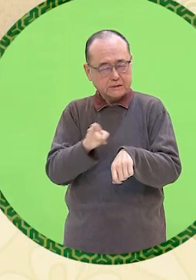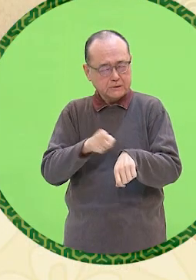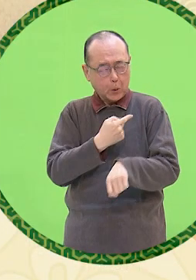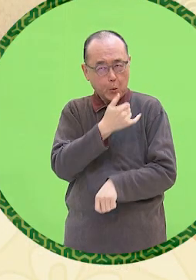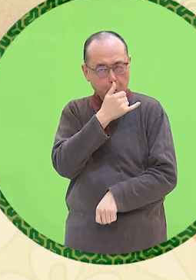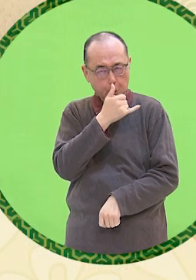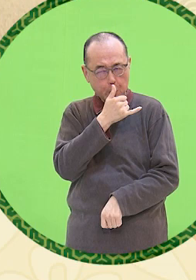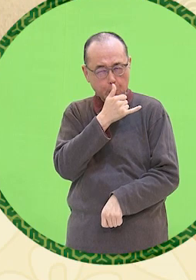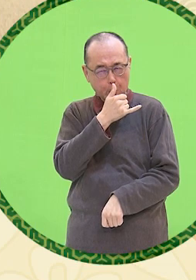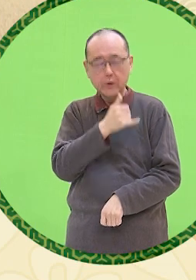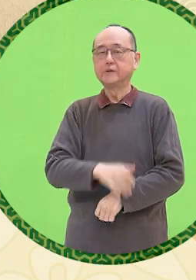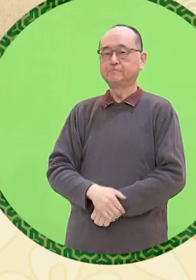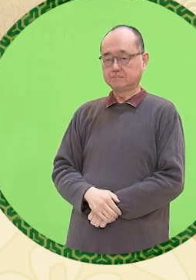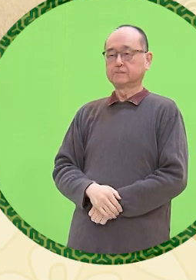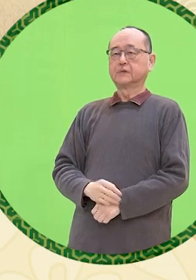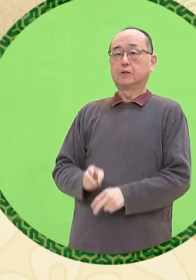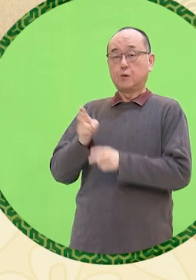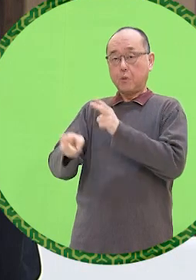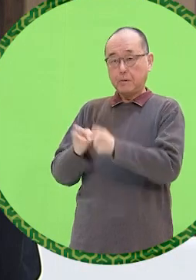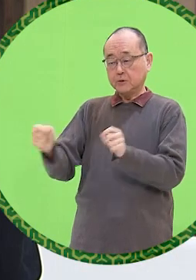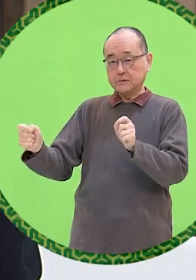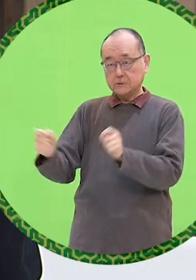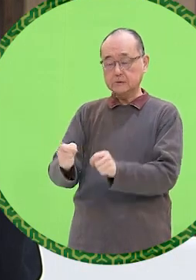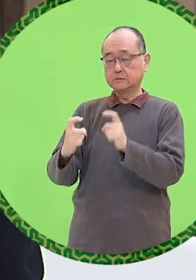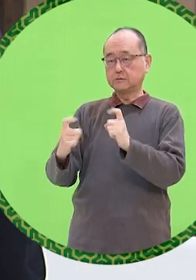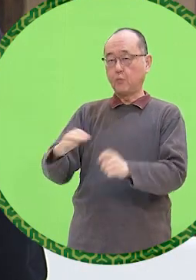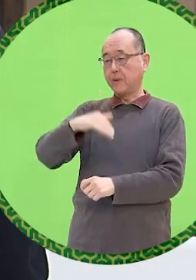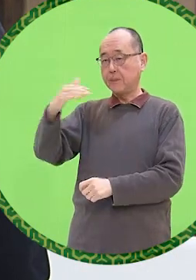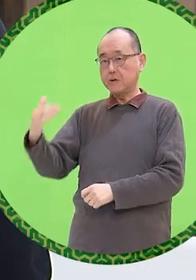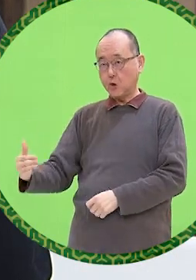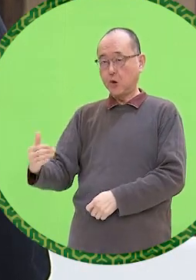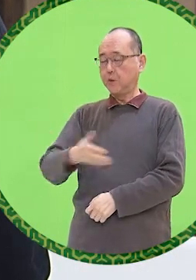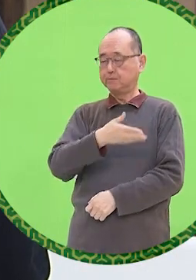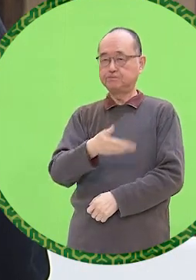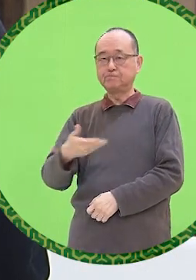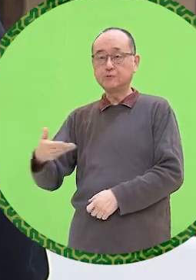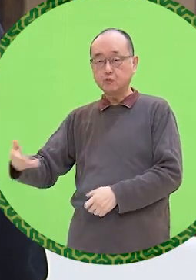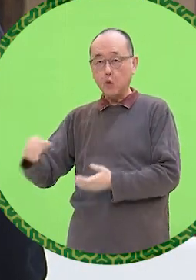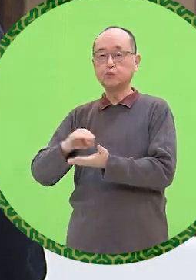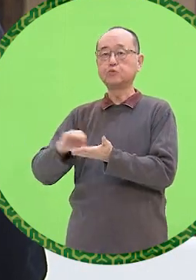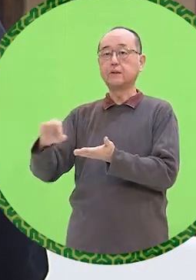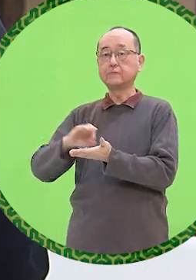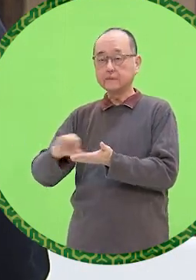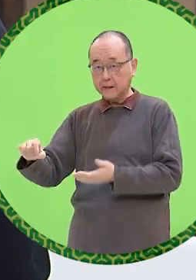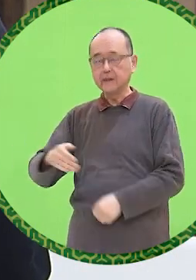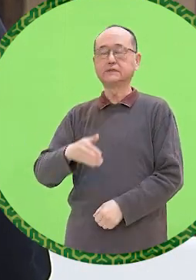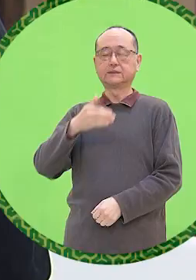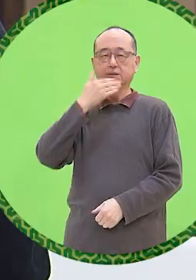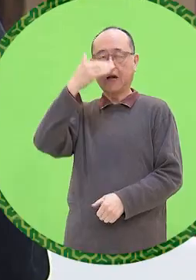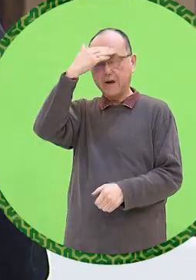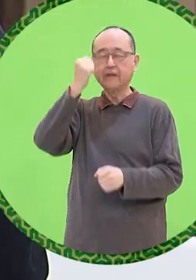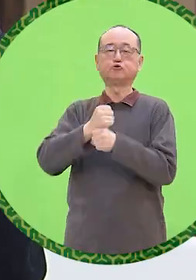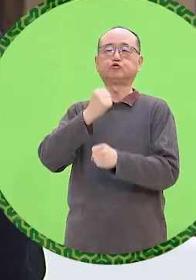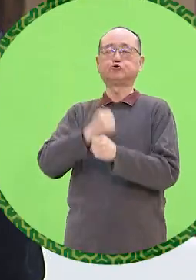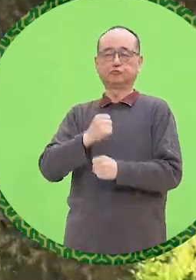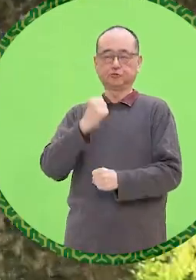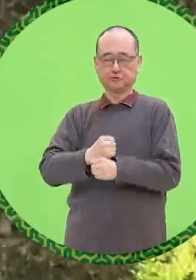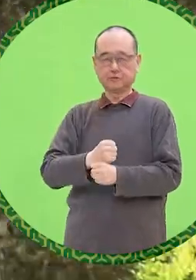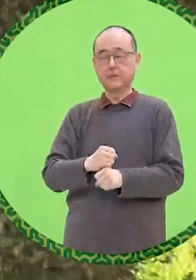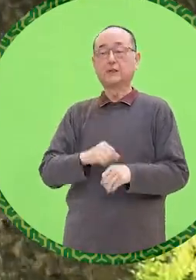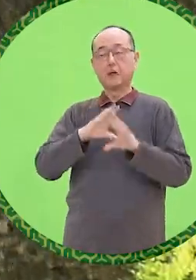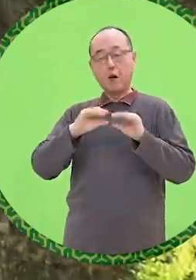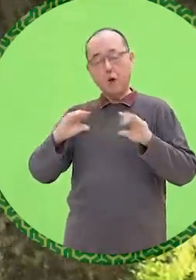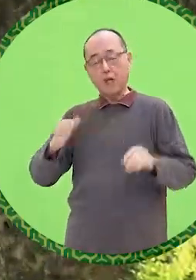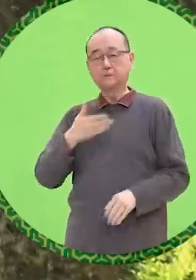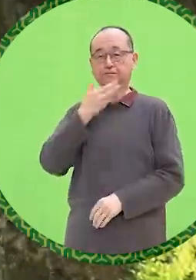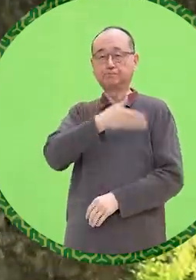の特徴ってありますか？ 蔵の裏にある城山、笠見山の伏流水を使用してお酒を仕込んでますけど、まあ、それ